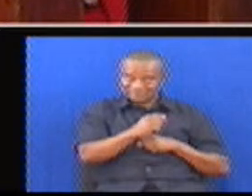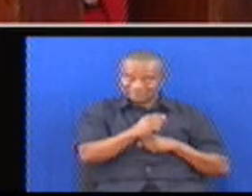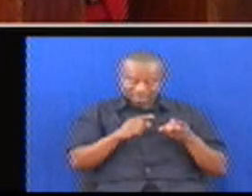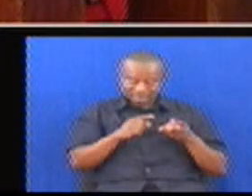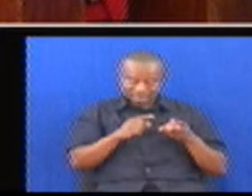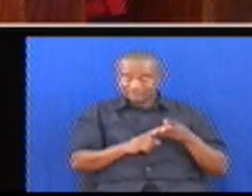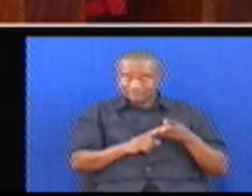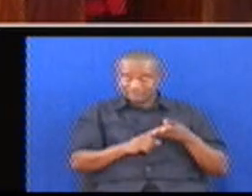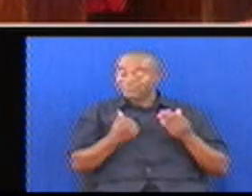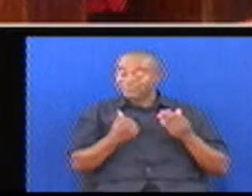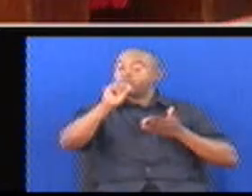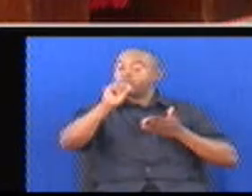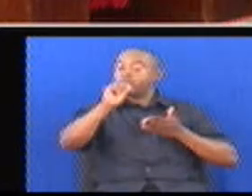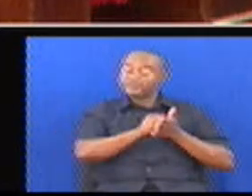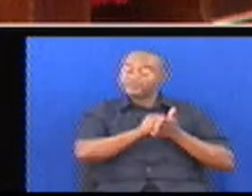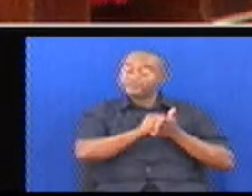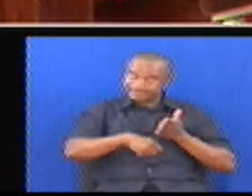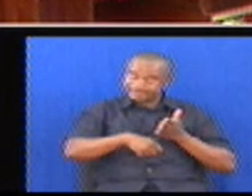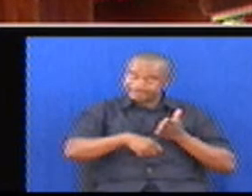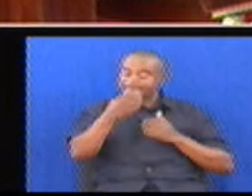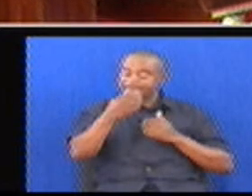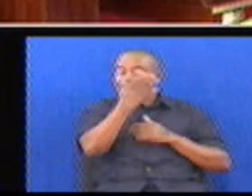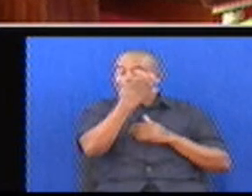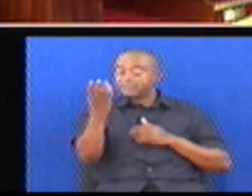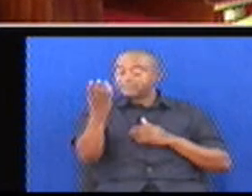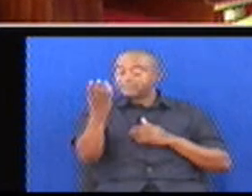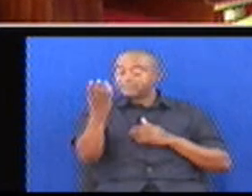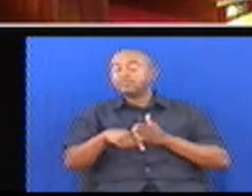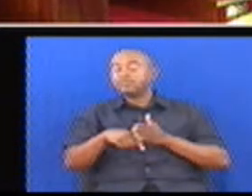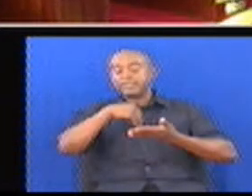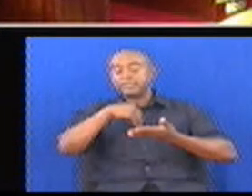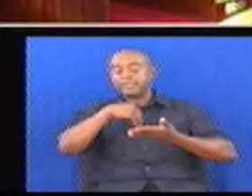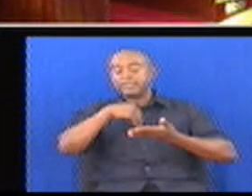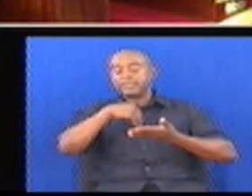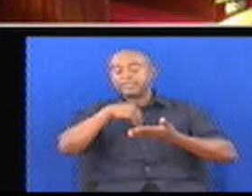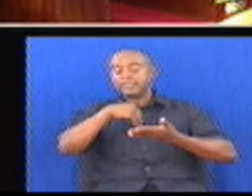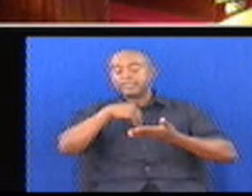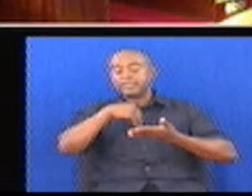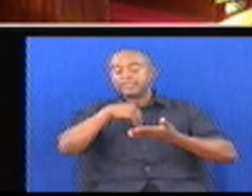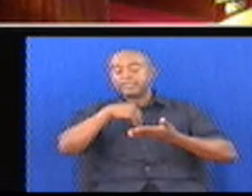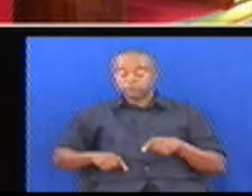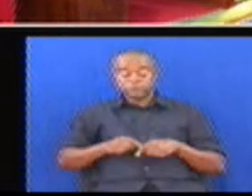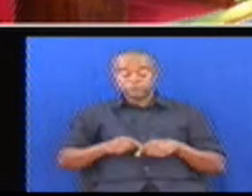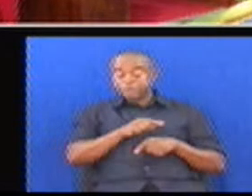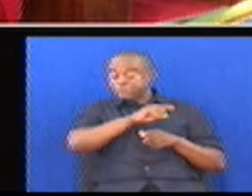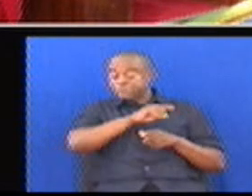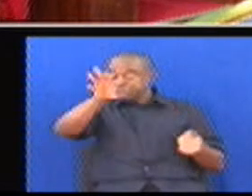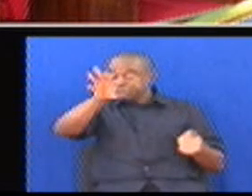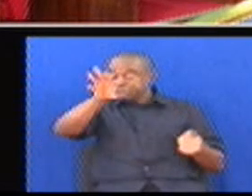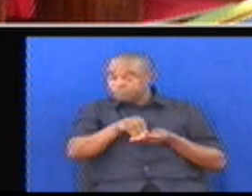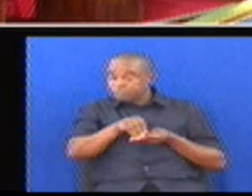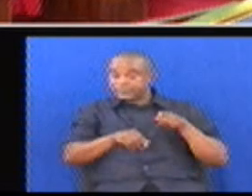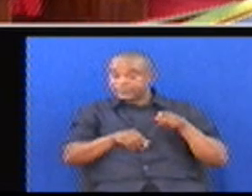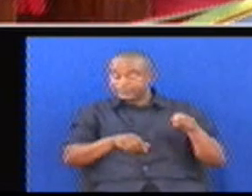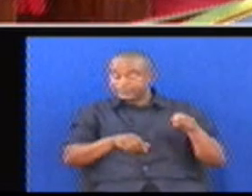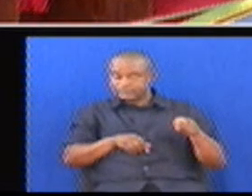tozo 54 katika sekta mbalimbali mwaka 2018-19 ambazo kwa ujumla ni